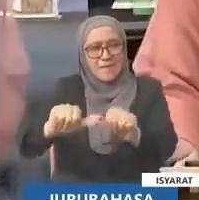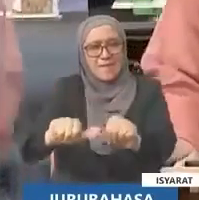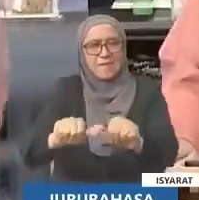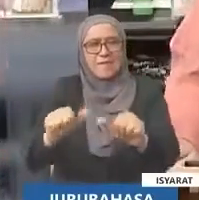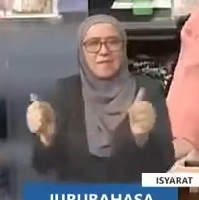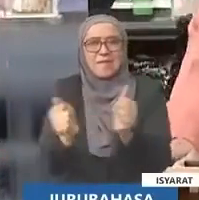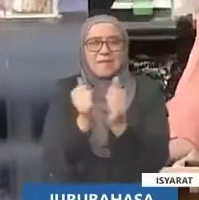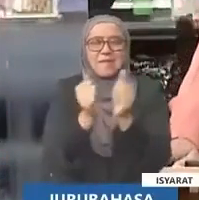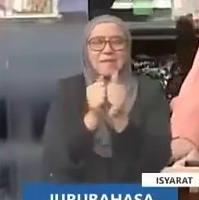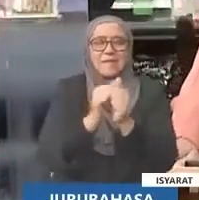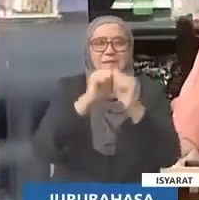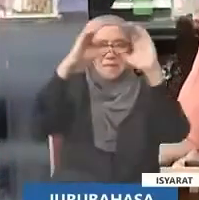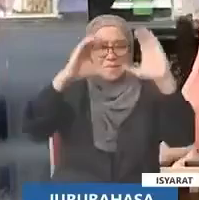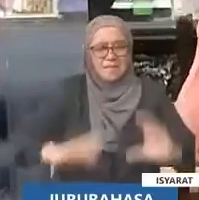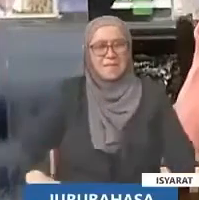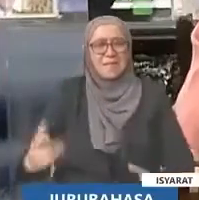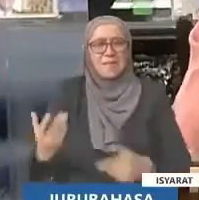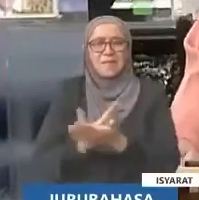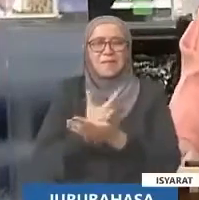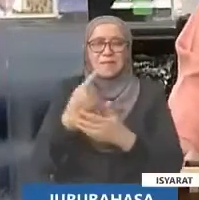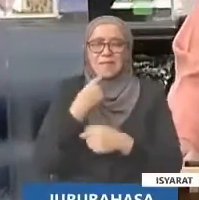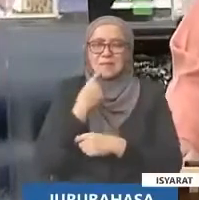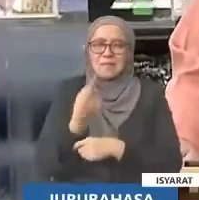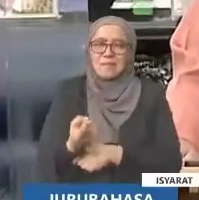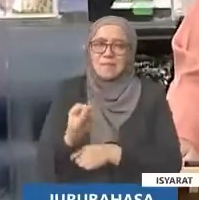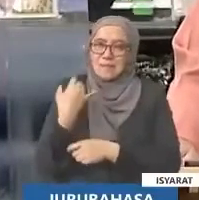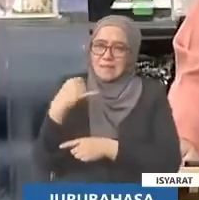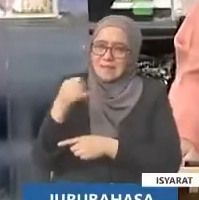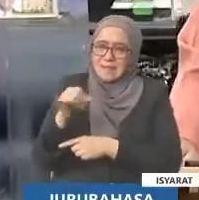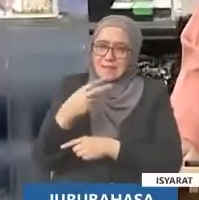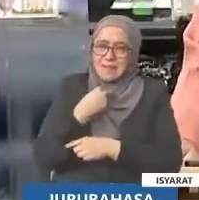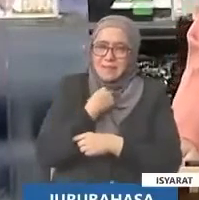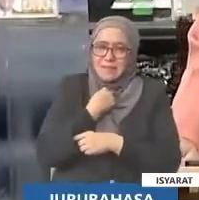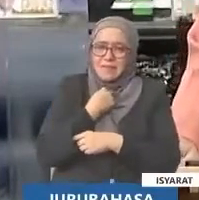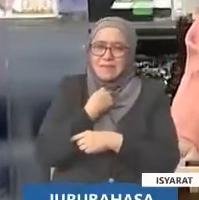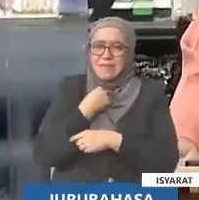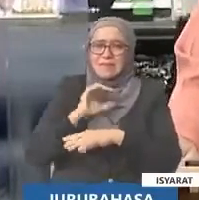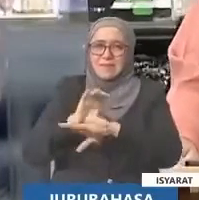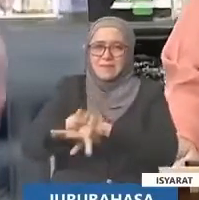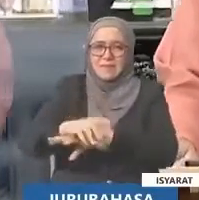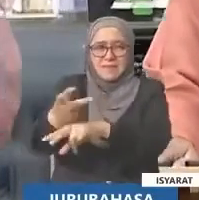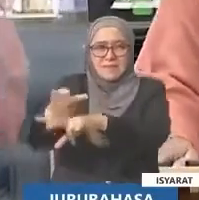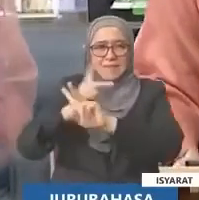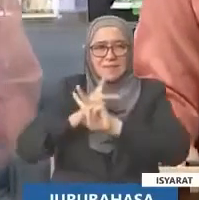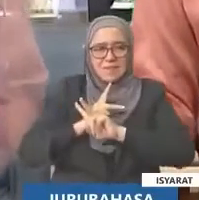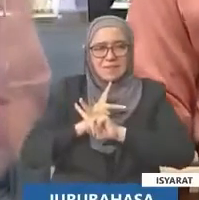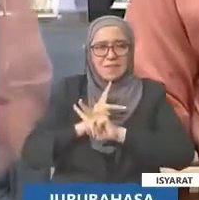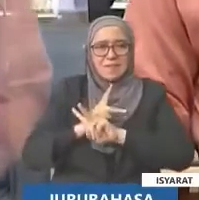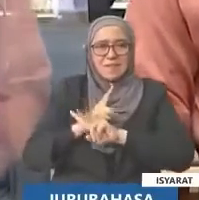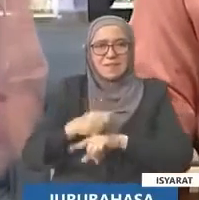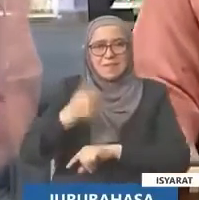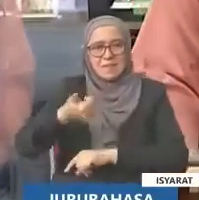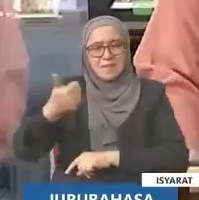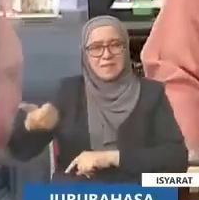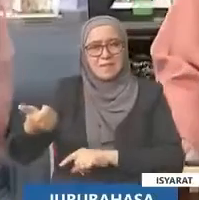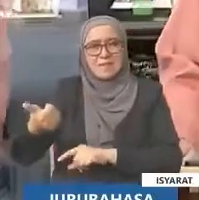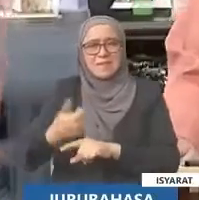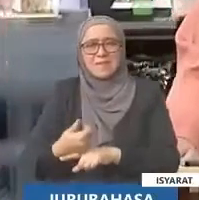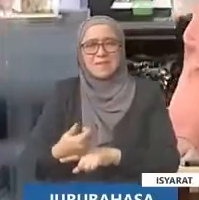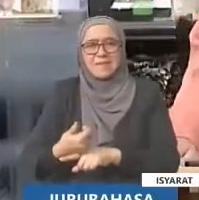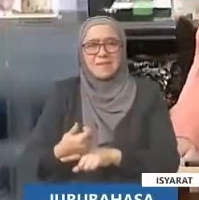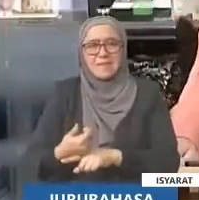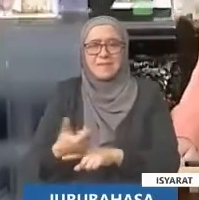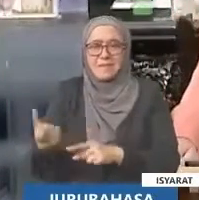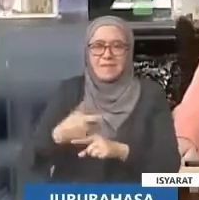mampu, mereka ada kalanya perlu meminjam peranti kawan atau terpaksa ke pusat internet di Pekan untuk